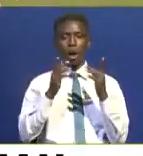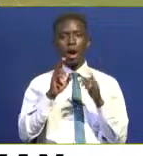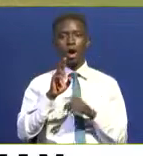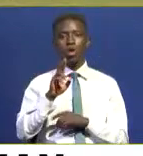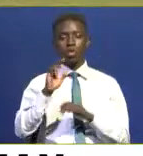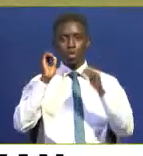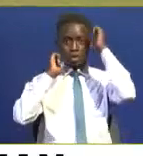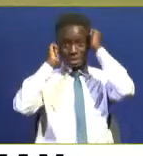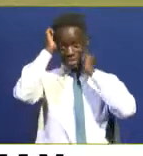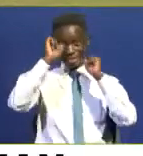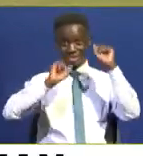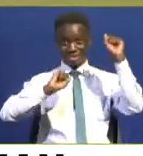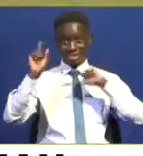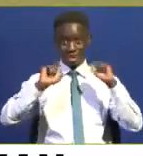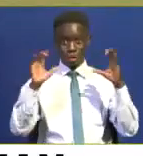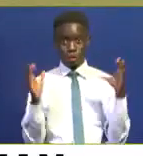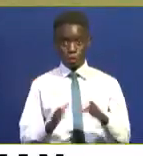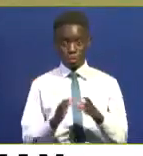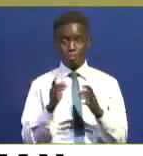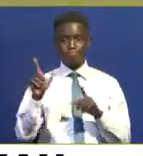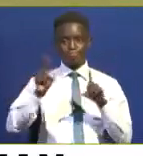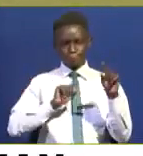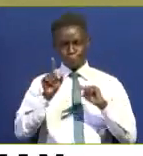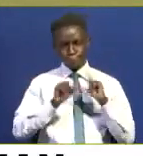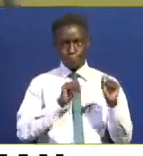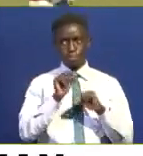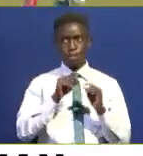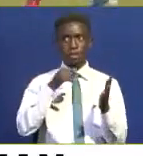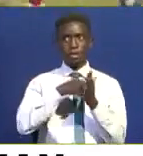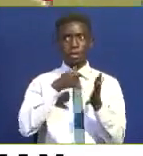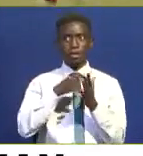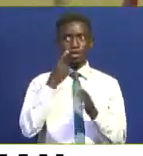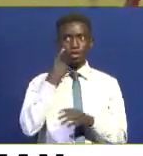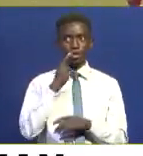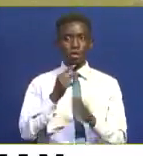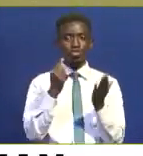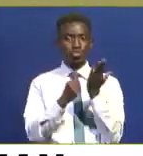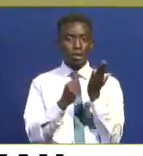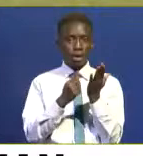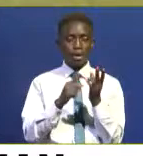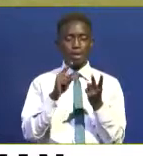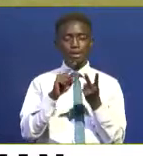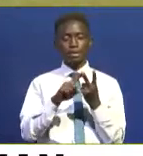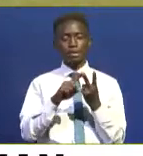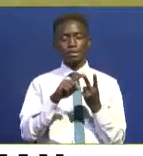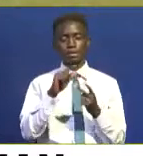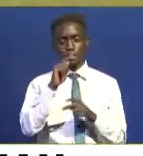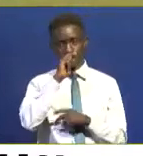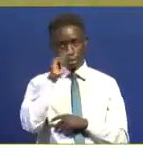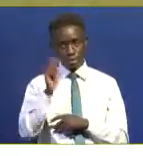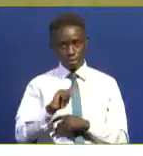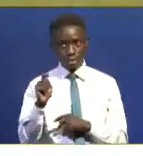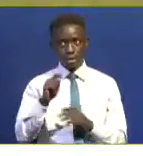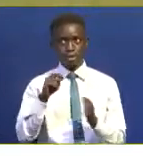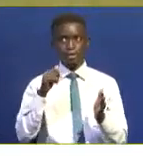imefuzu moja kwa moja kwa michuano ya CHAN mwaka 2025 wakiwa wenyeji pamoja na Uganda, Tanzania, lakini watalazimika